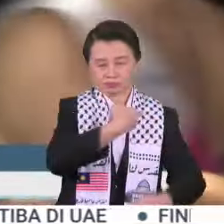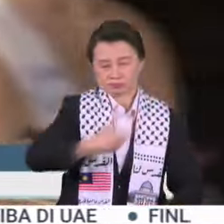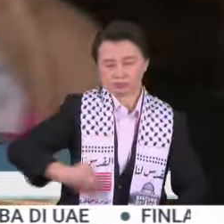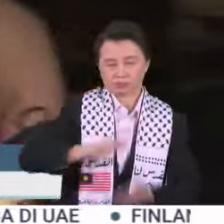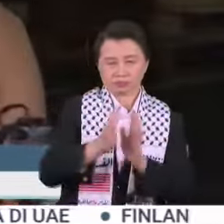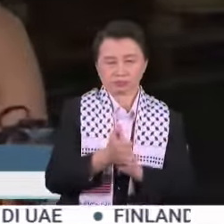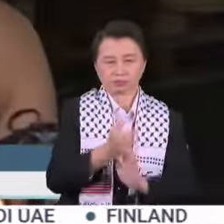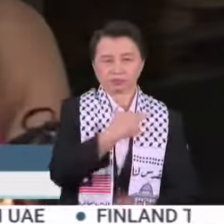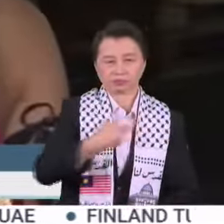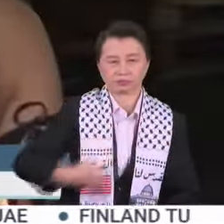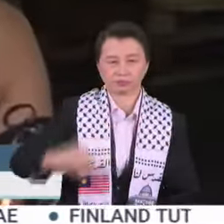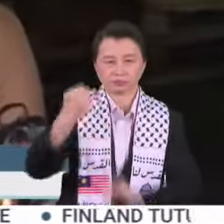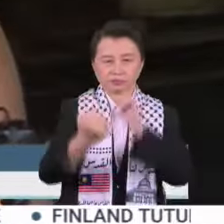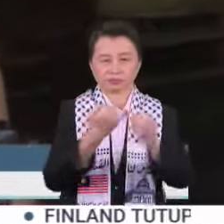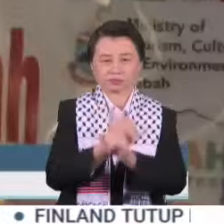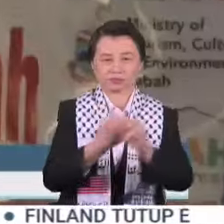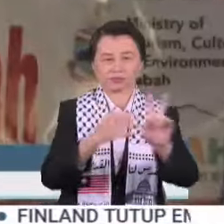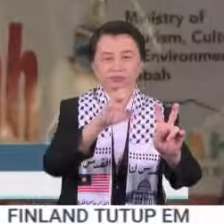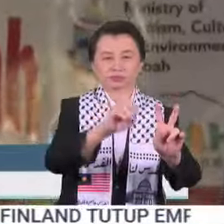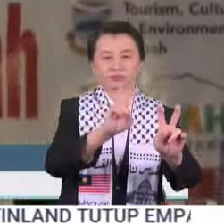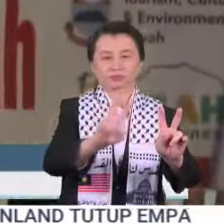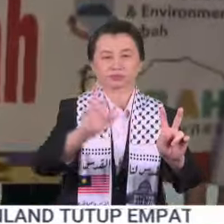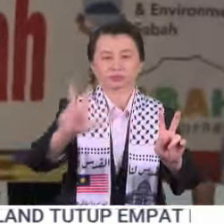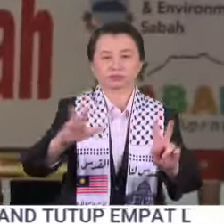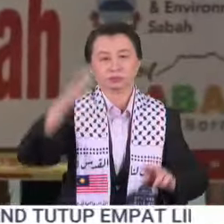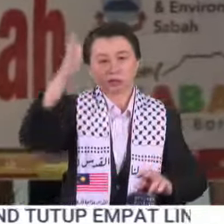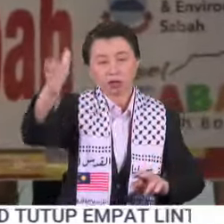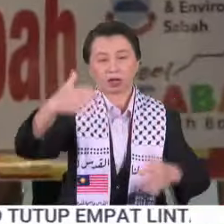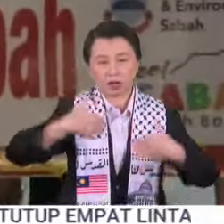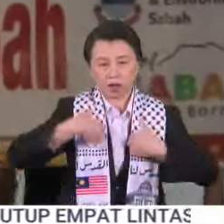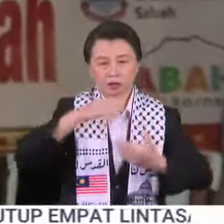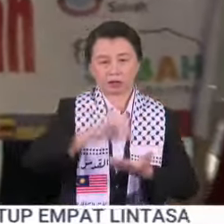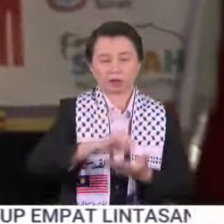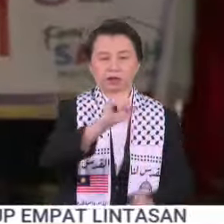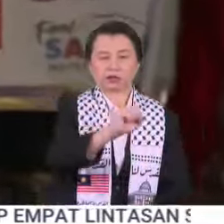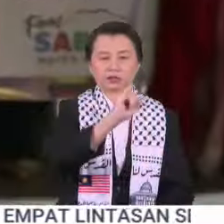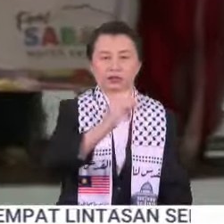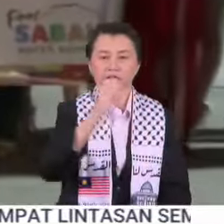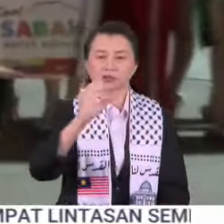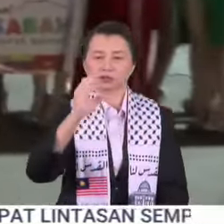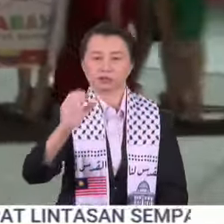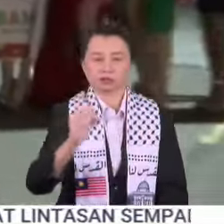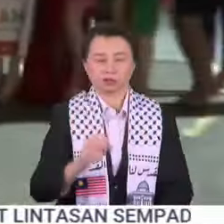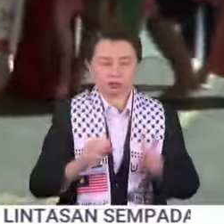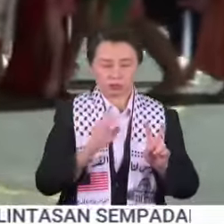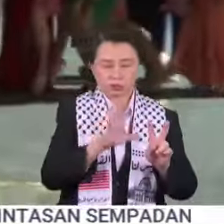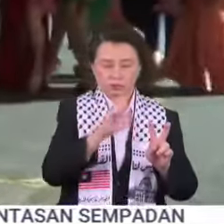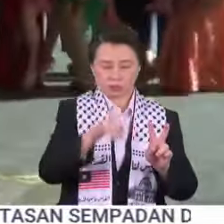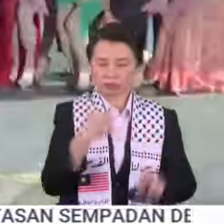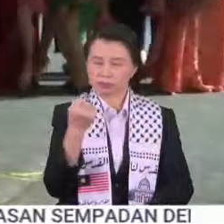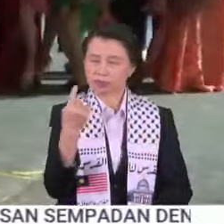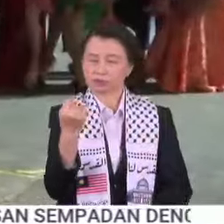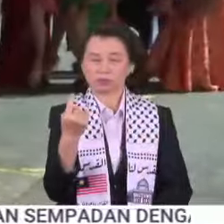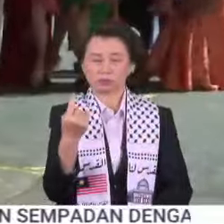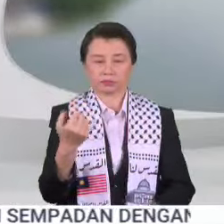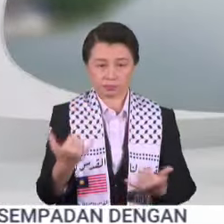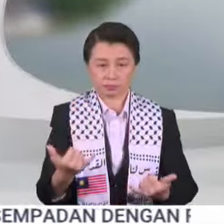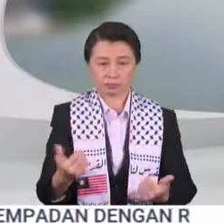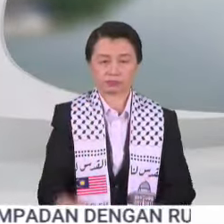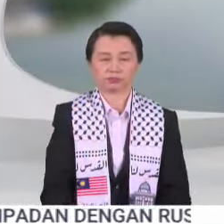Miss Tourism International 2023 yang akan berlangsung di SICC pada 25 November ini.